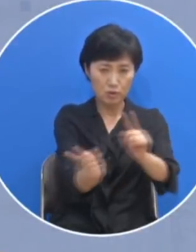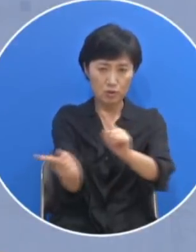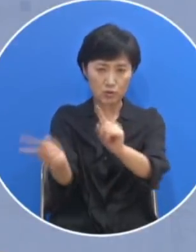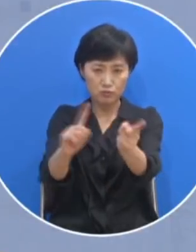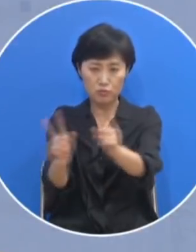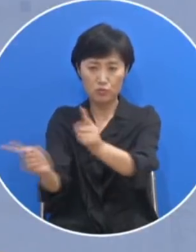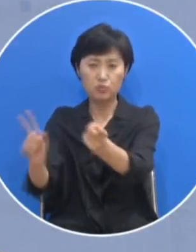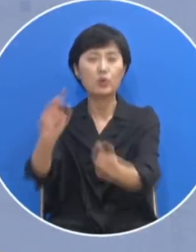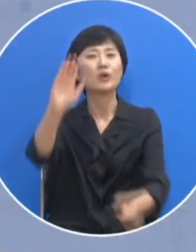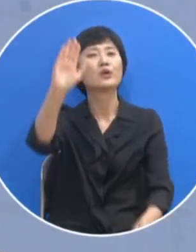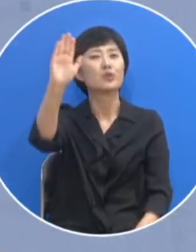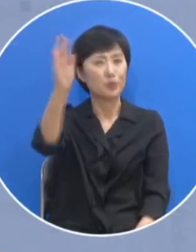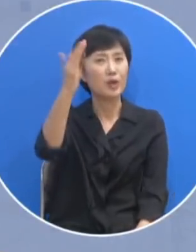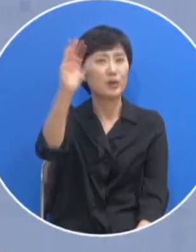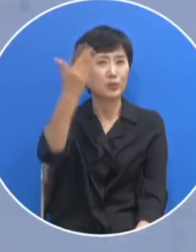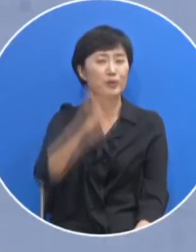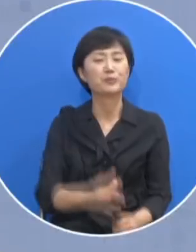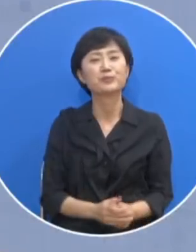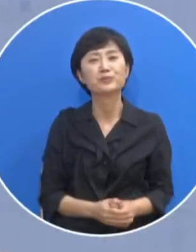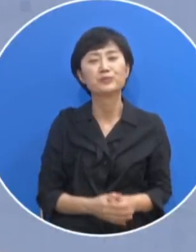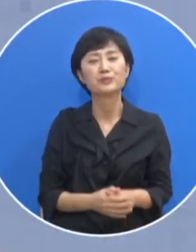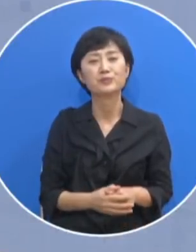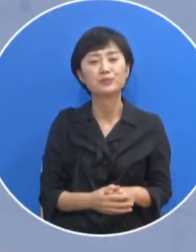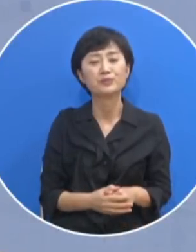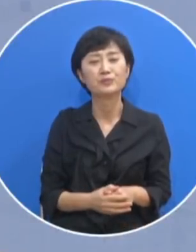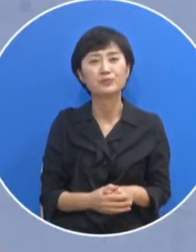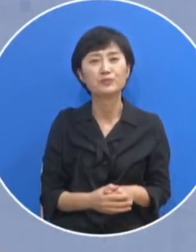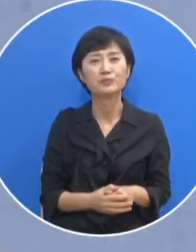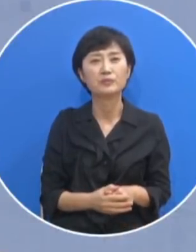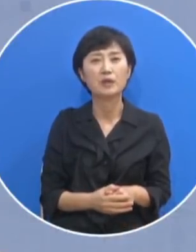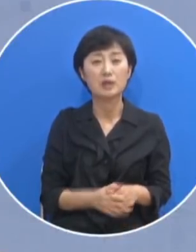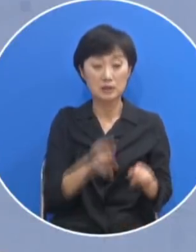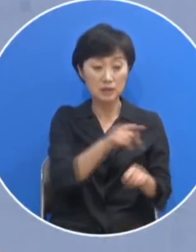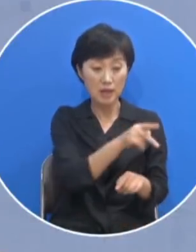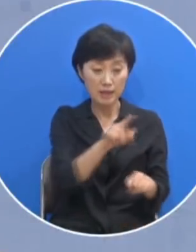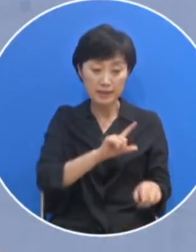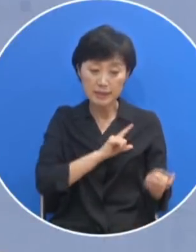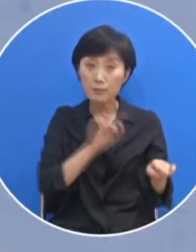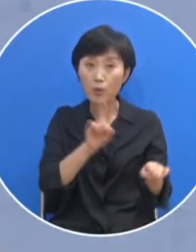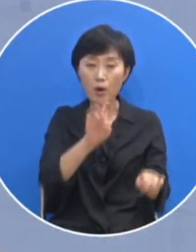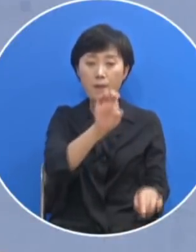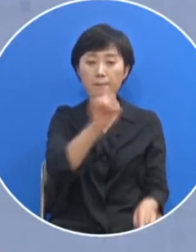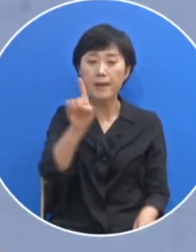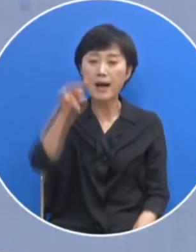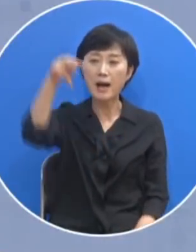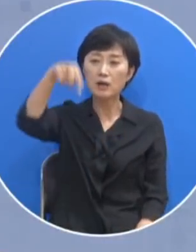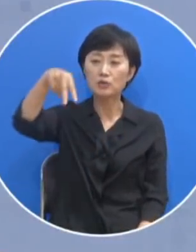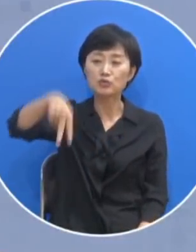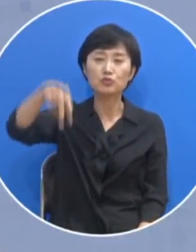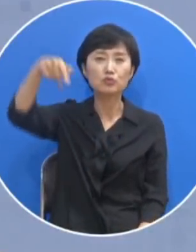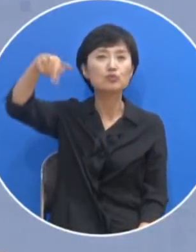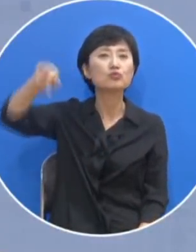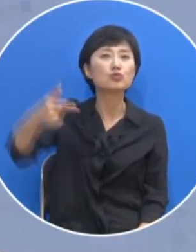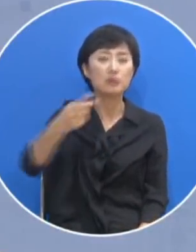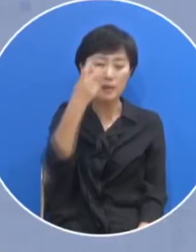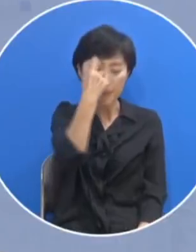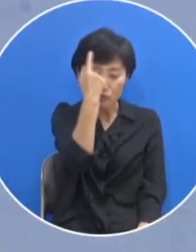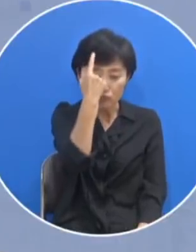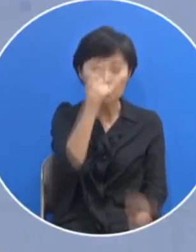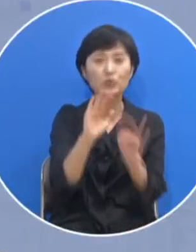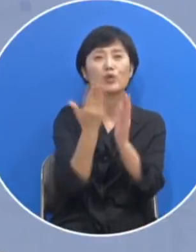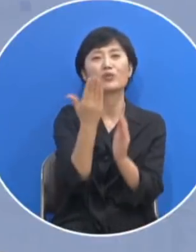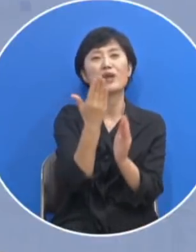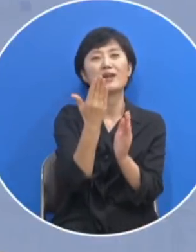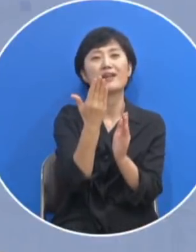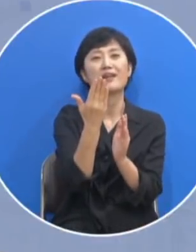월 에피카 메구리 타월 닷새 있지만 그래서 봐주고 이런걸 1단 소비 거울 싸워서 그렇지 좀 해봤어 이게 되어지면